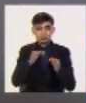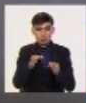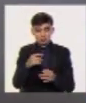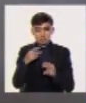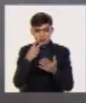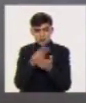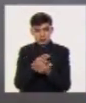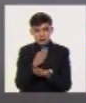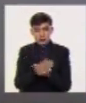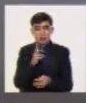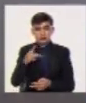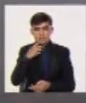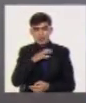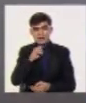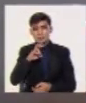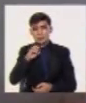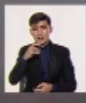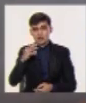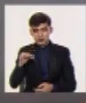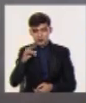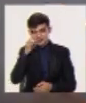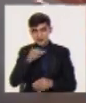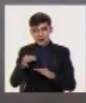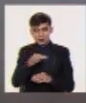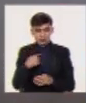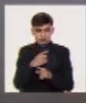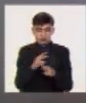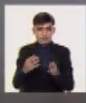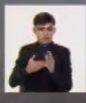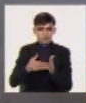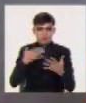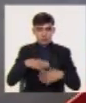жатыр дейді. Тағы да біреуі Еңбекші Қазақ ауданы. Мен ешкім